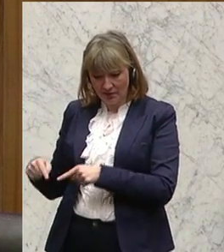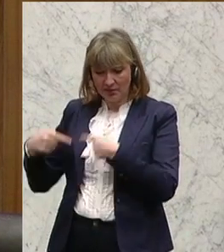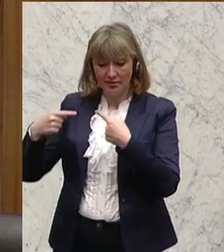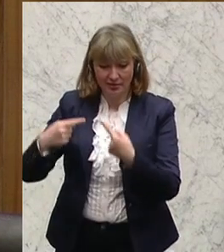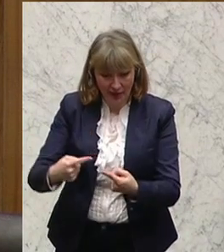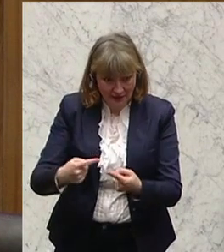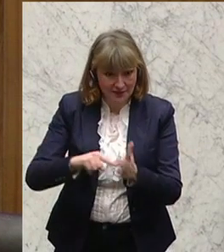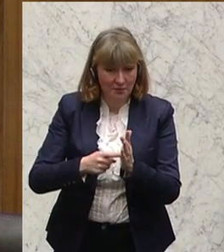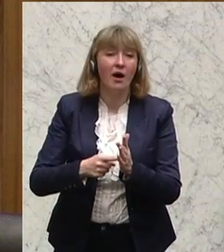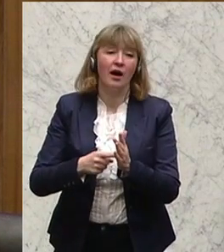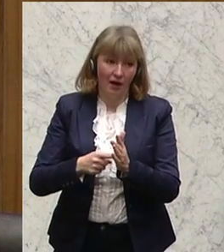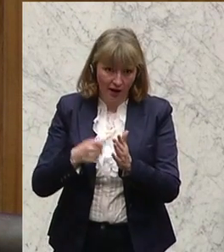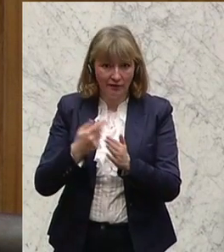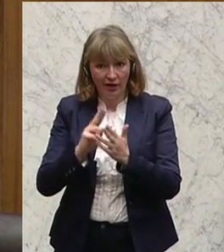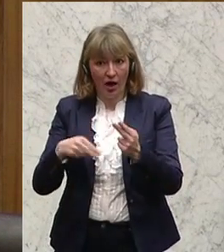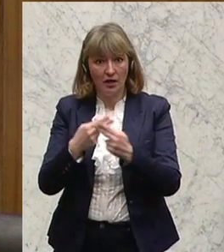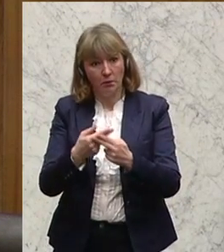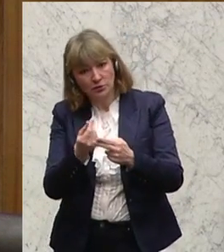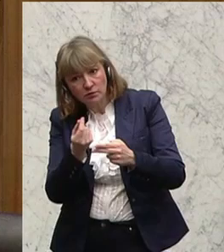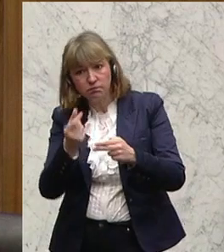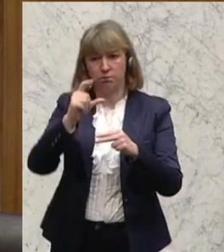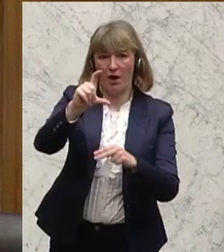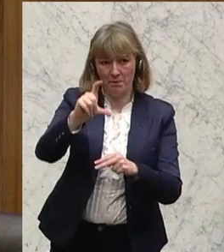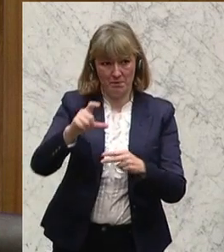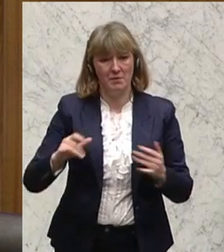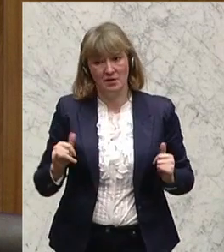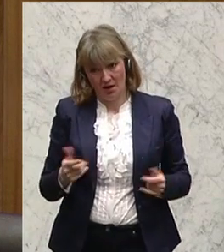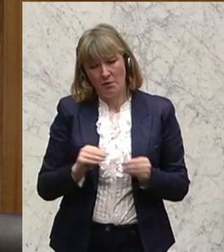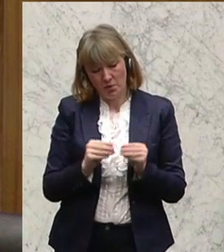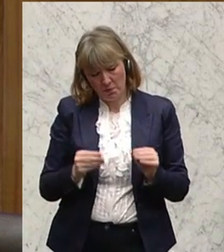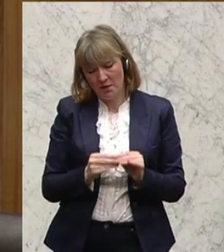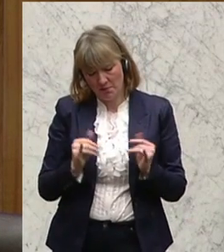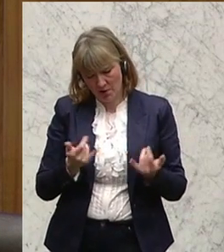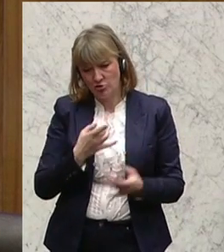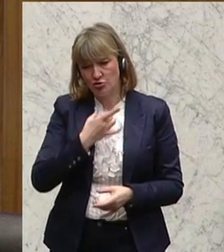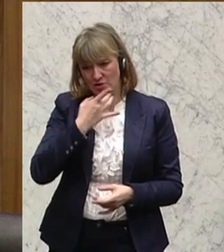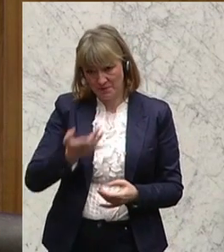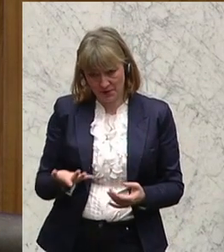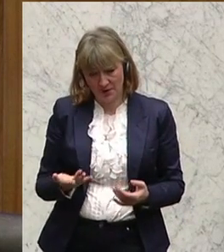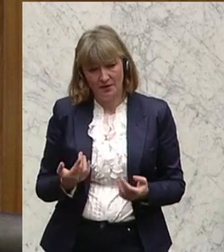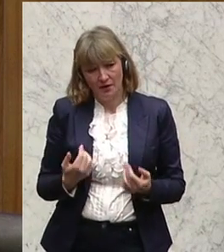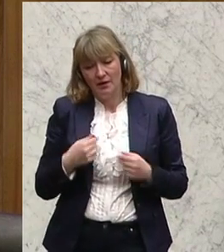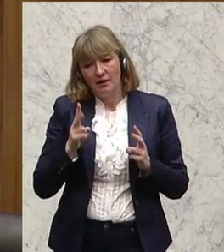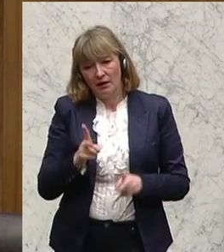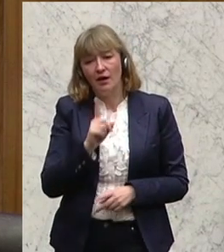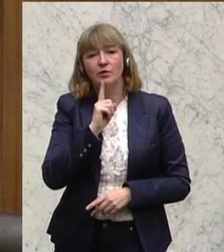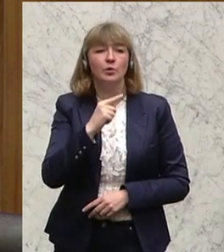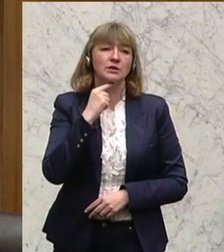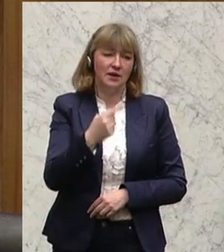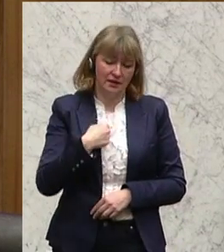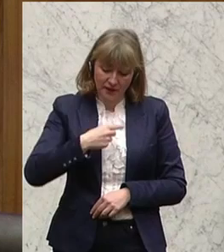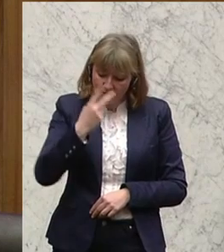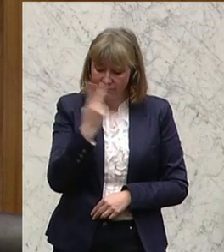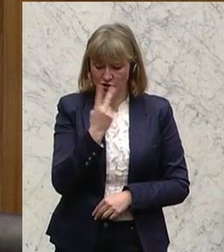die Valorisierung umso stärker zum Tragen kommt. Und das ist auch immer ein Problem. Also ich kann nur sagen, ich verstehe die